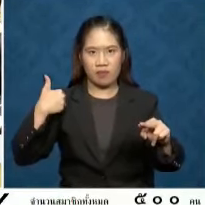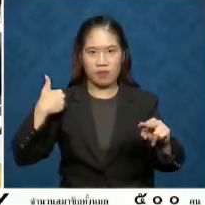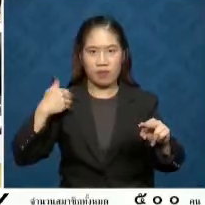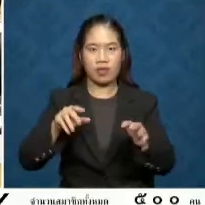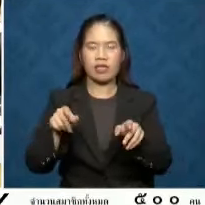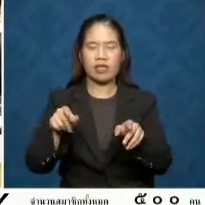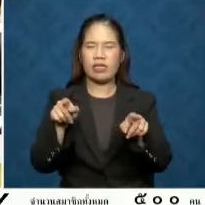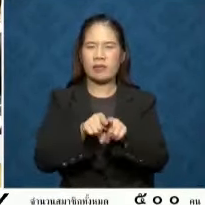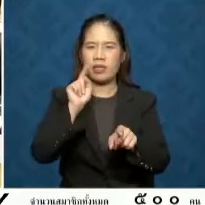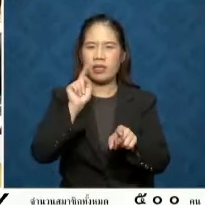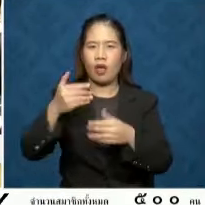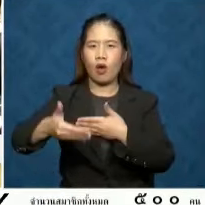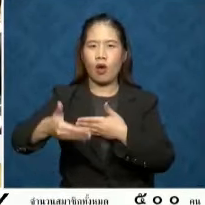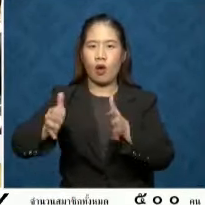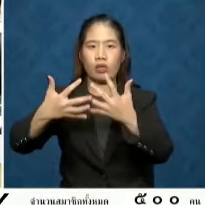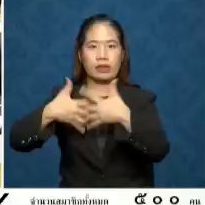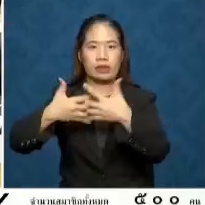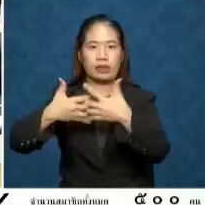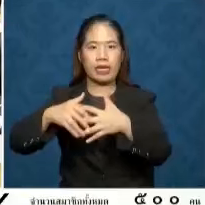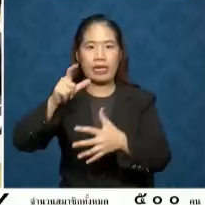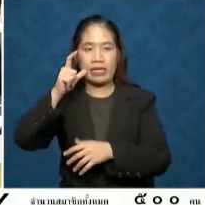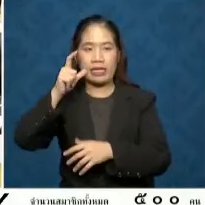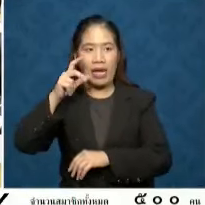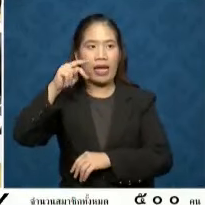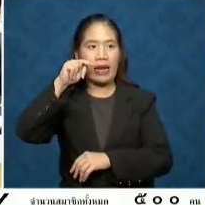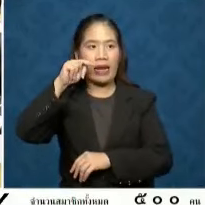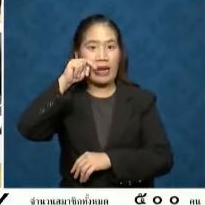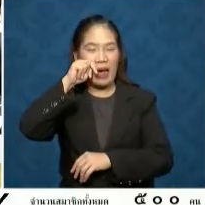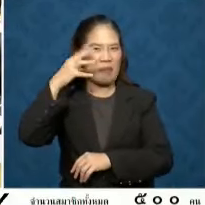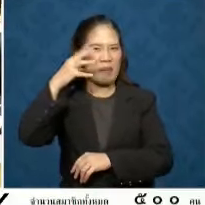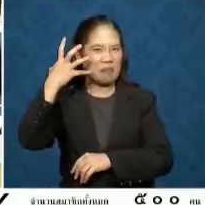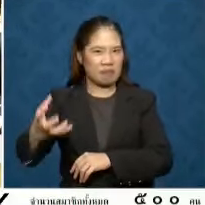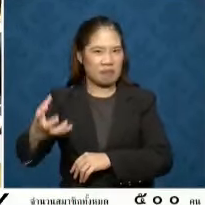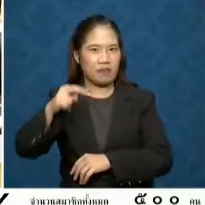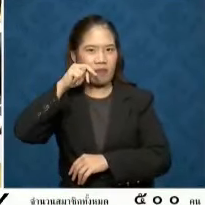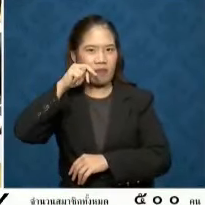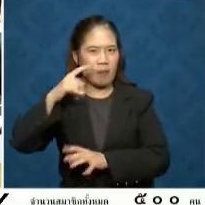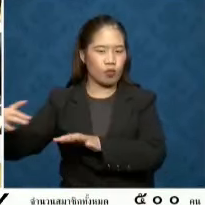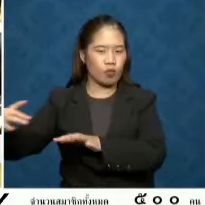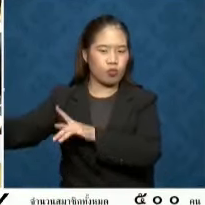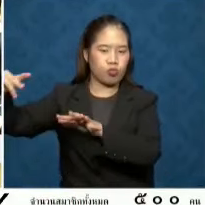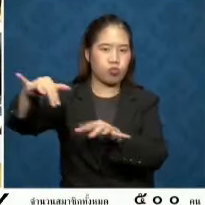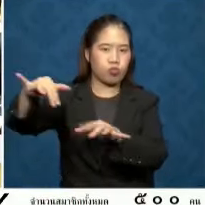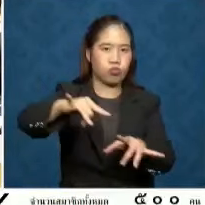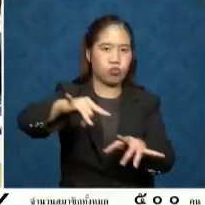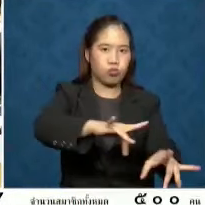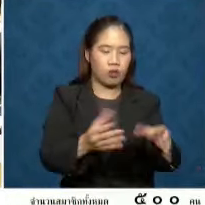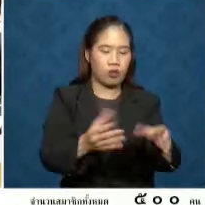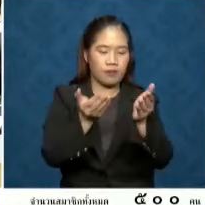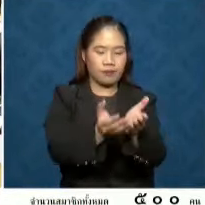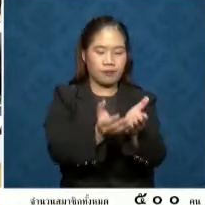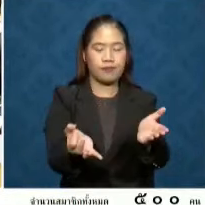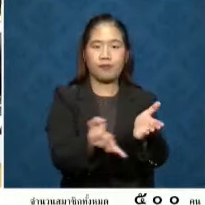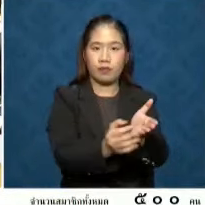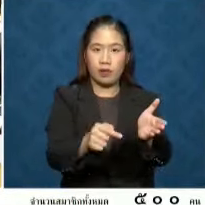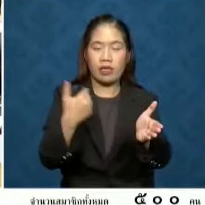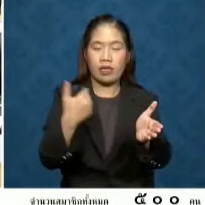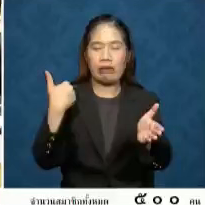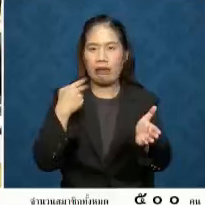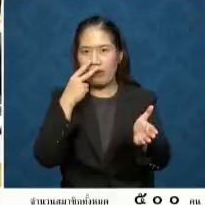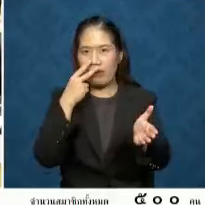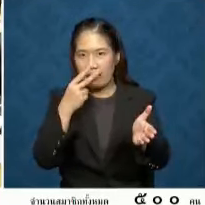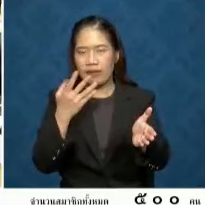ที่ตรงกับห้องเครื่องจักรใหญ่น้ำปริมาณมหาศาลไหลเข้าจากตรงนี้เป็นหลักครับใกล้ๆกับรูทะลุเนี่ยก็พบโครงกันคลื่นหรือว่า